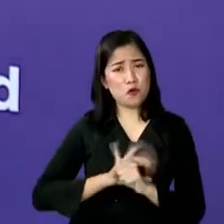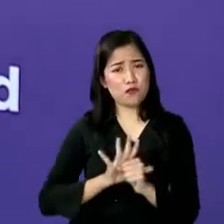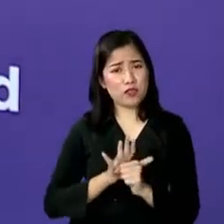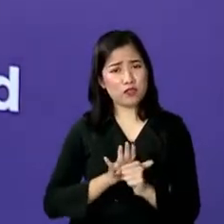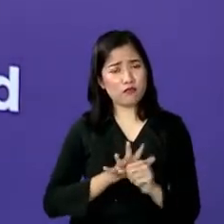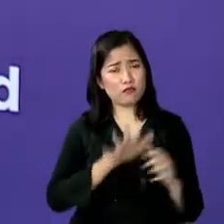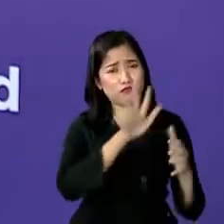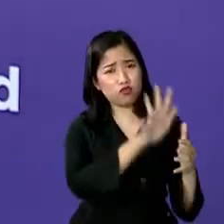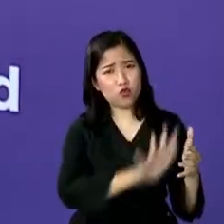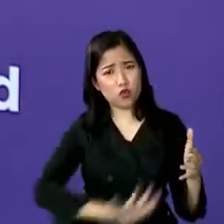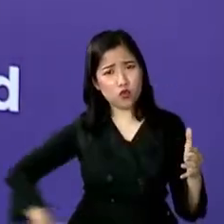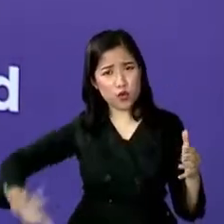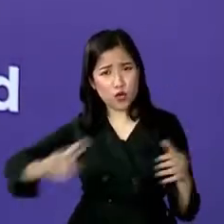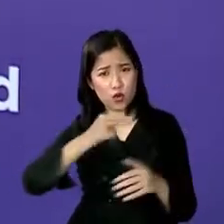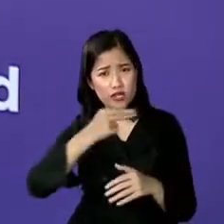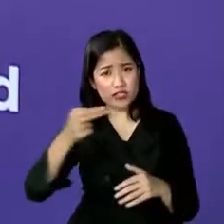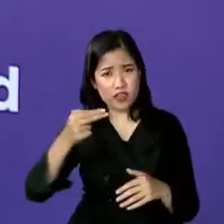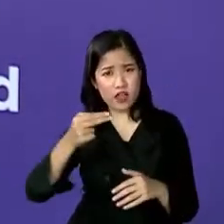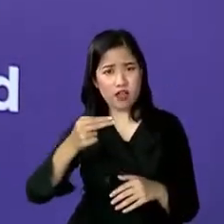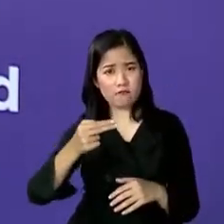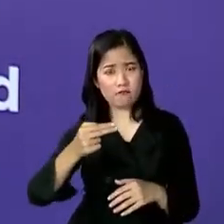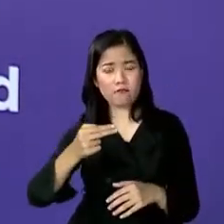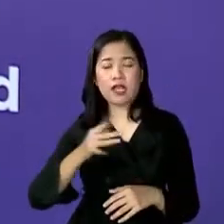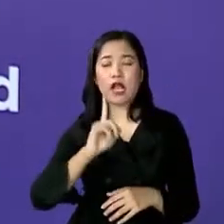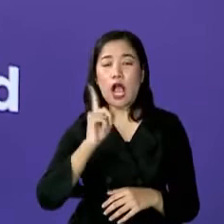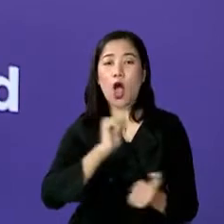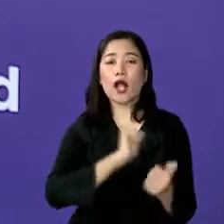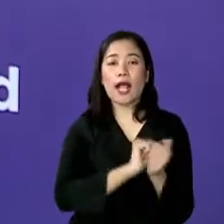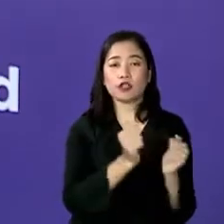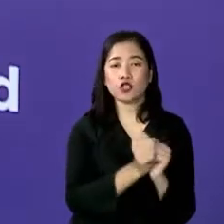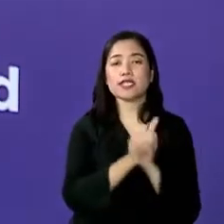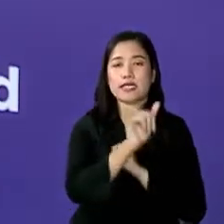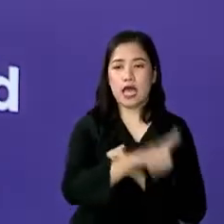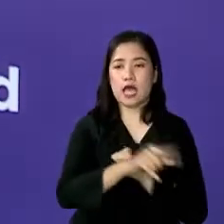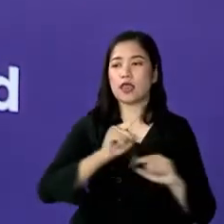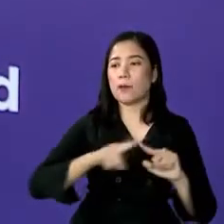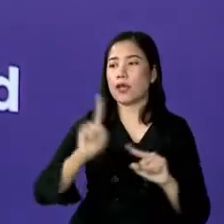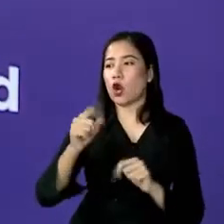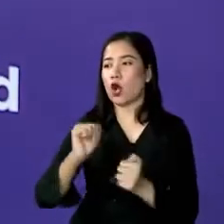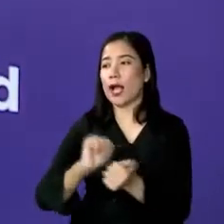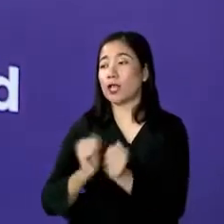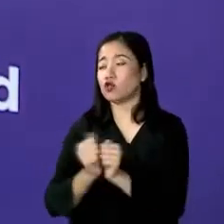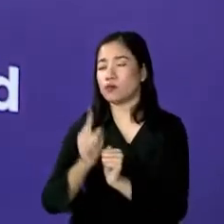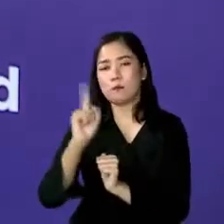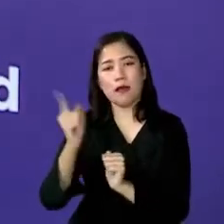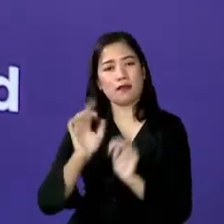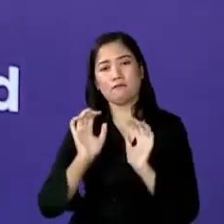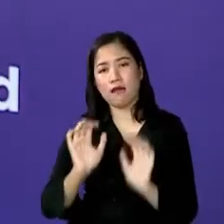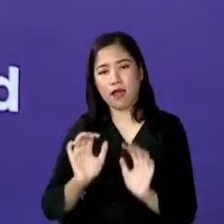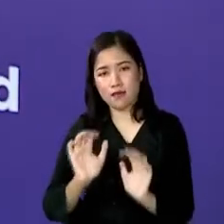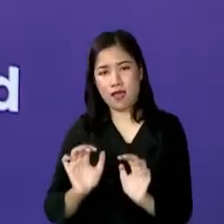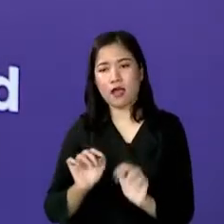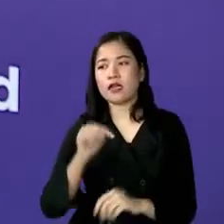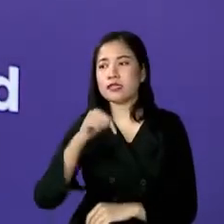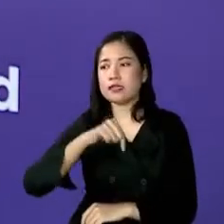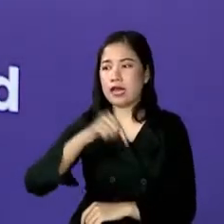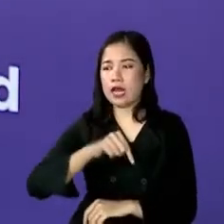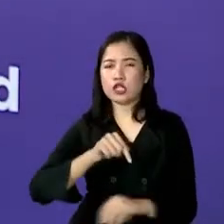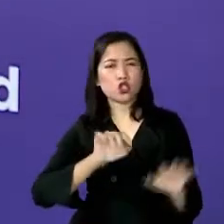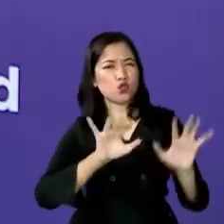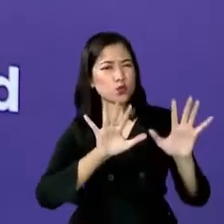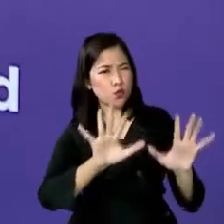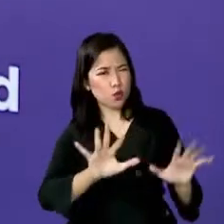Indonesia kasus Memang iya tetapi kasus-kasus yang banyak itu terjadi hanya di saat ini